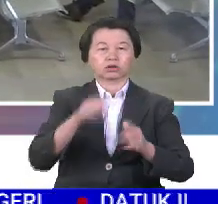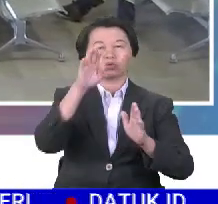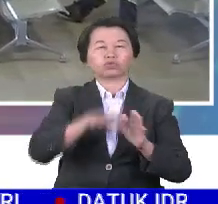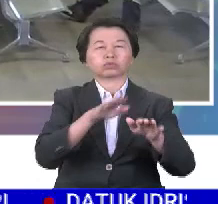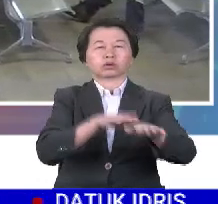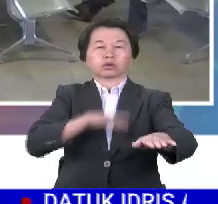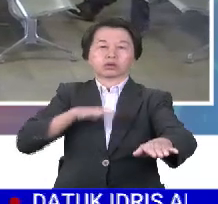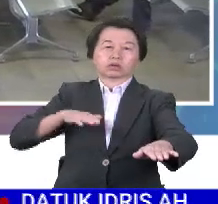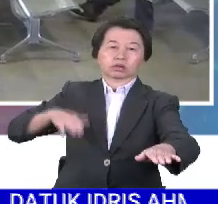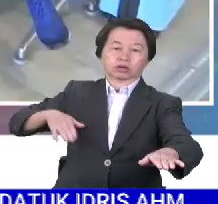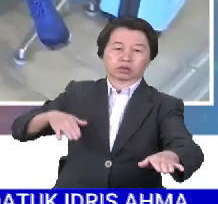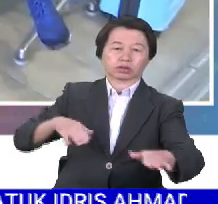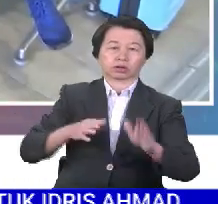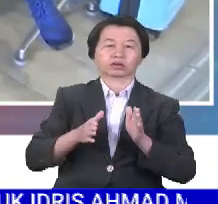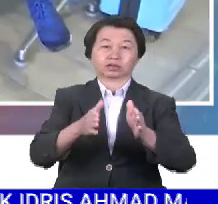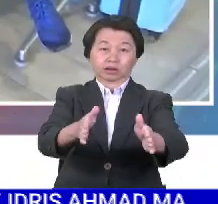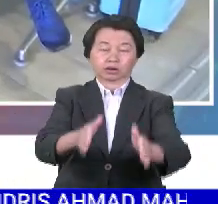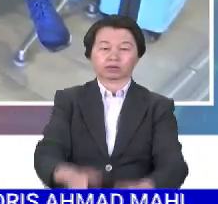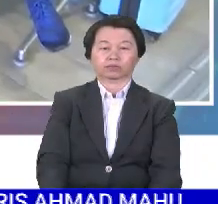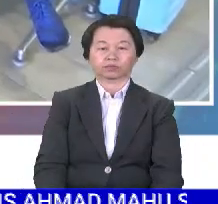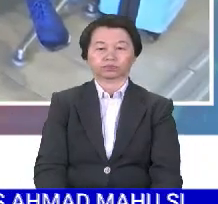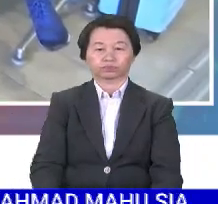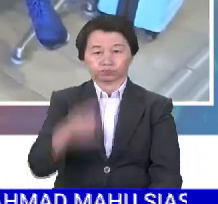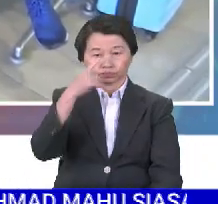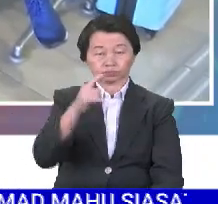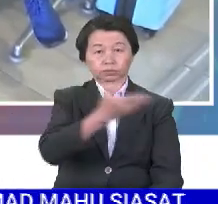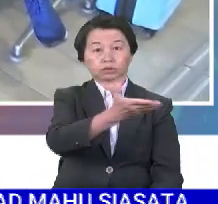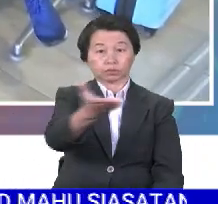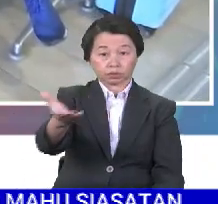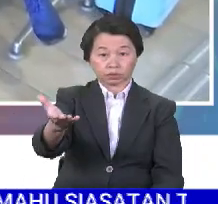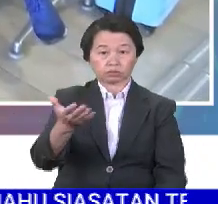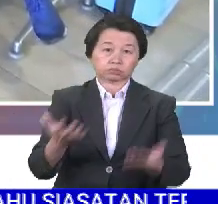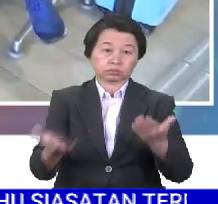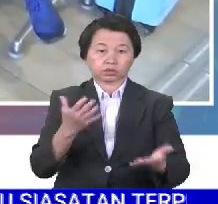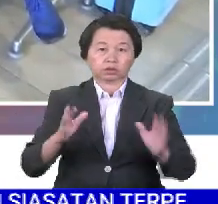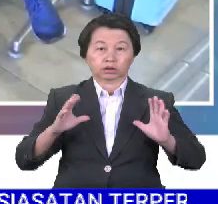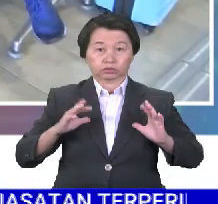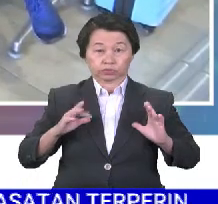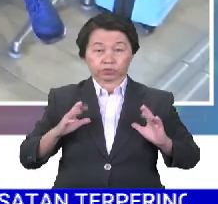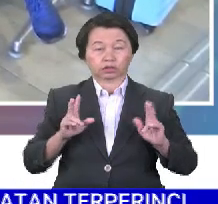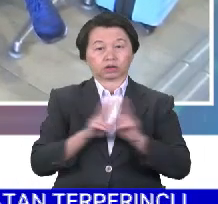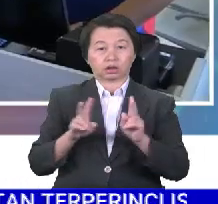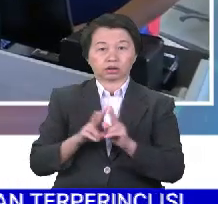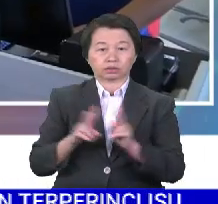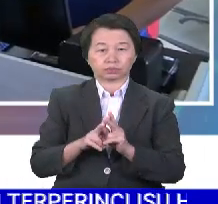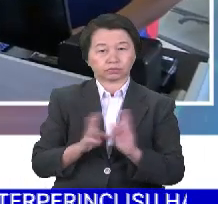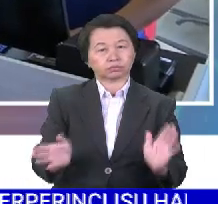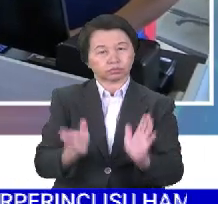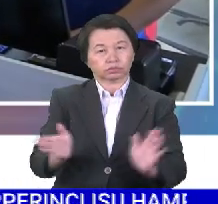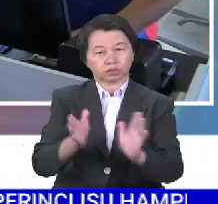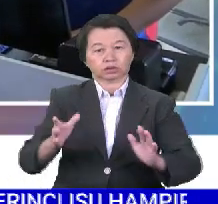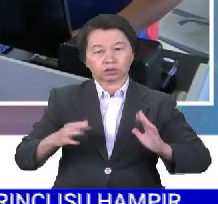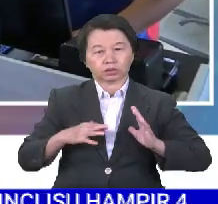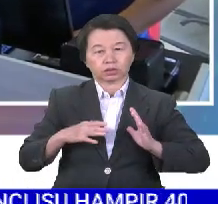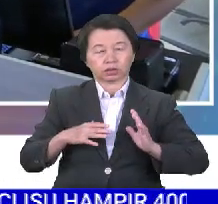kesesakan lalu lintas di jalan raya. Jadi untuk anda yang mungkin bercuti di kampung itu, rancanglah cuti